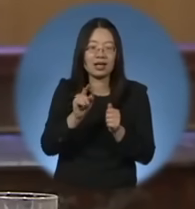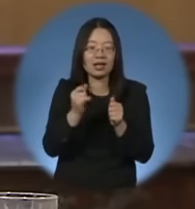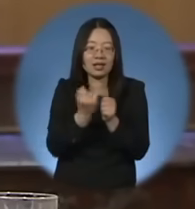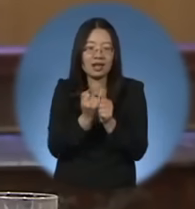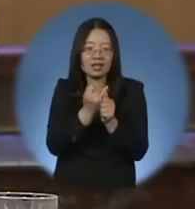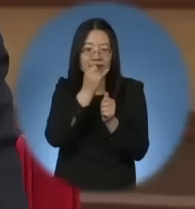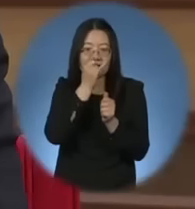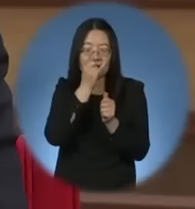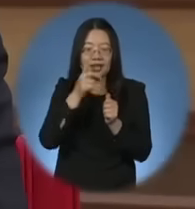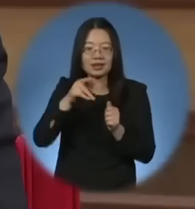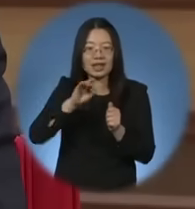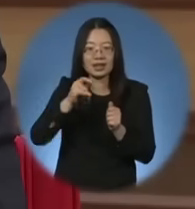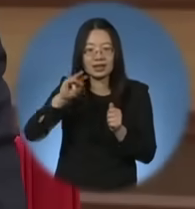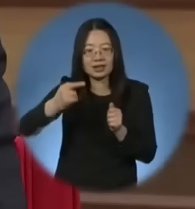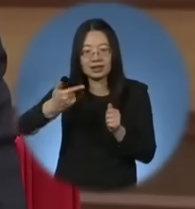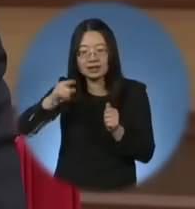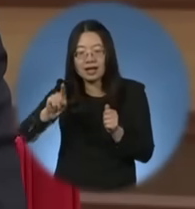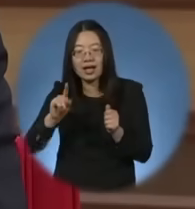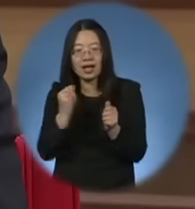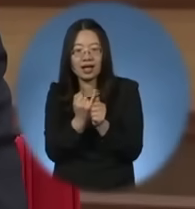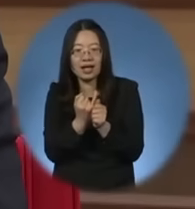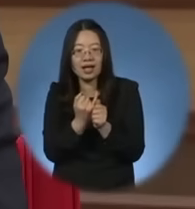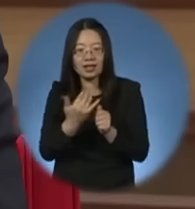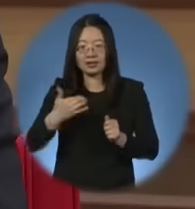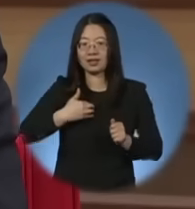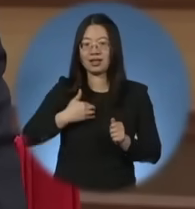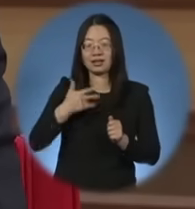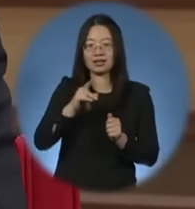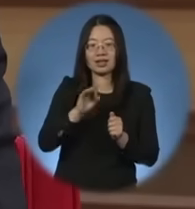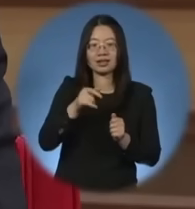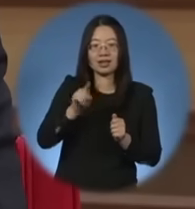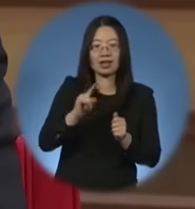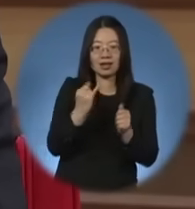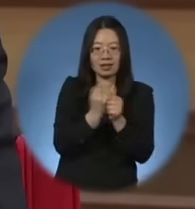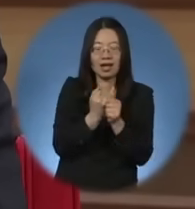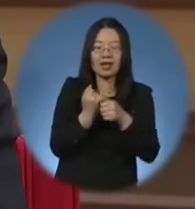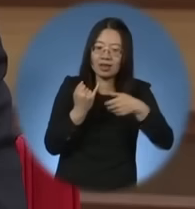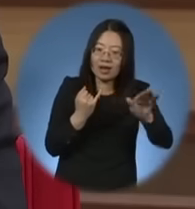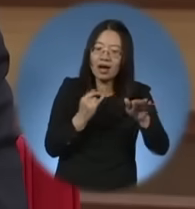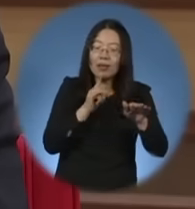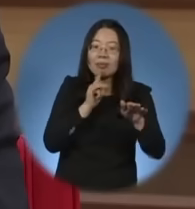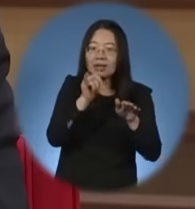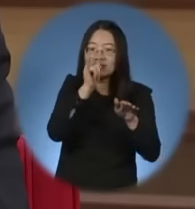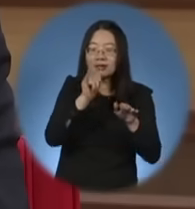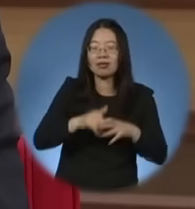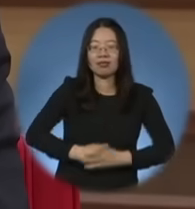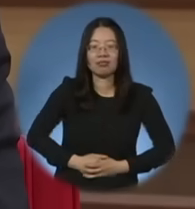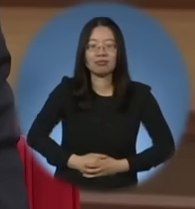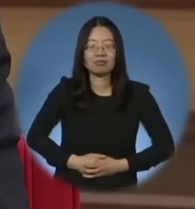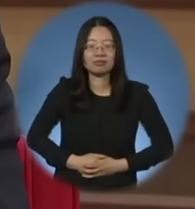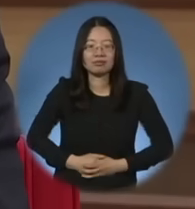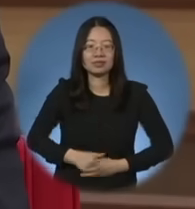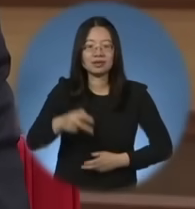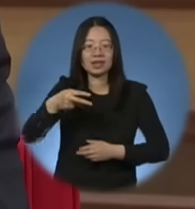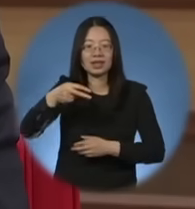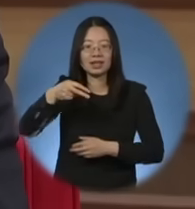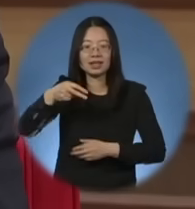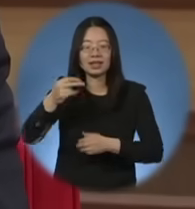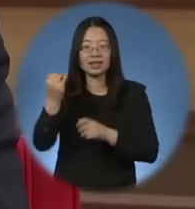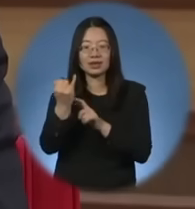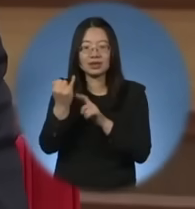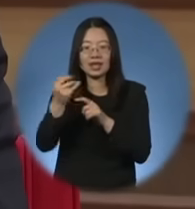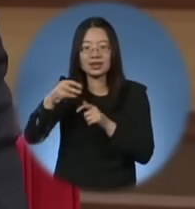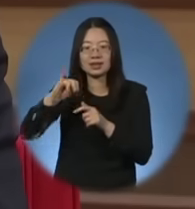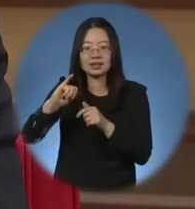이러죠 보통 장가 든다 하지만은 나는 장가 한다 하는 소리를 해요 왜냐면은 저 시집가는